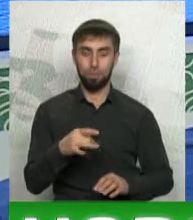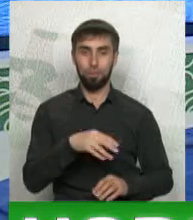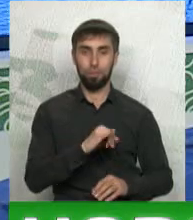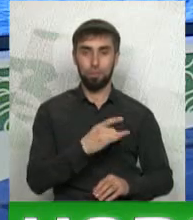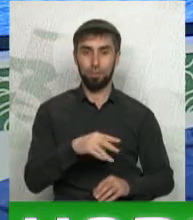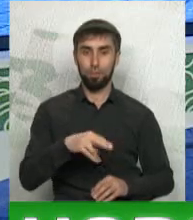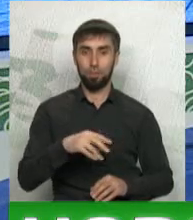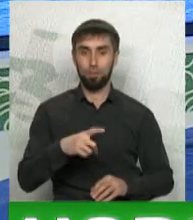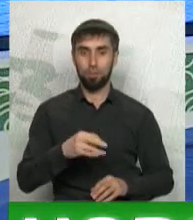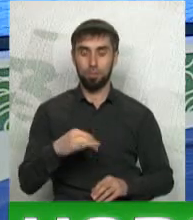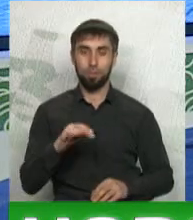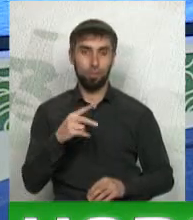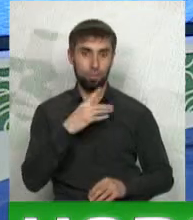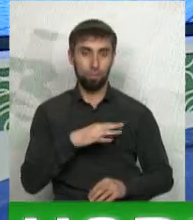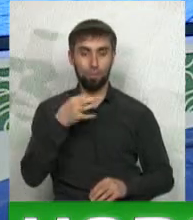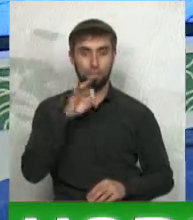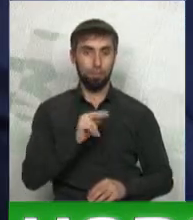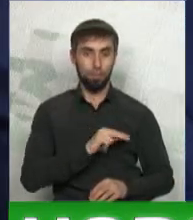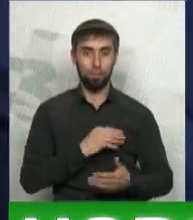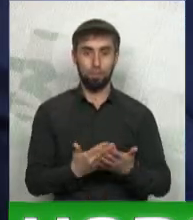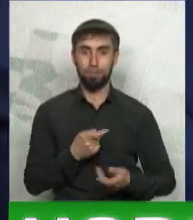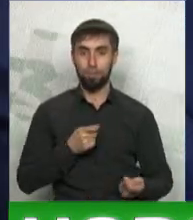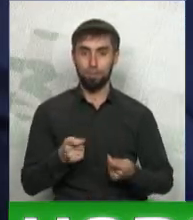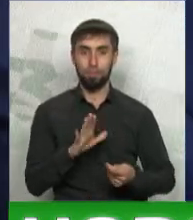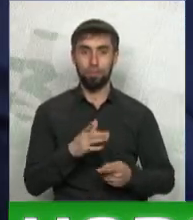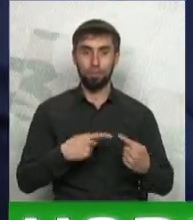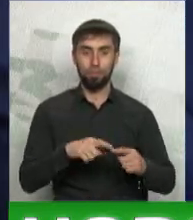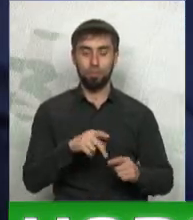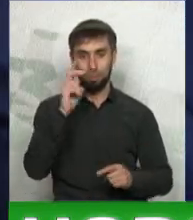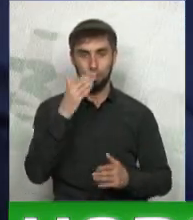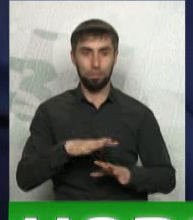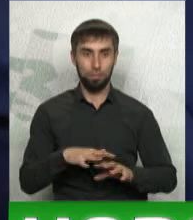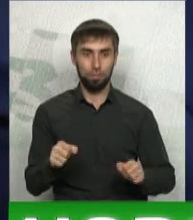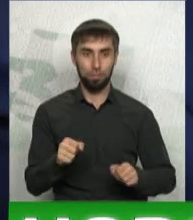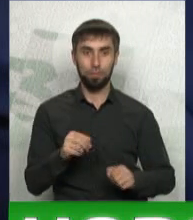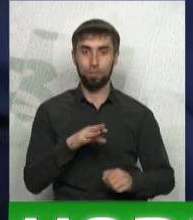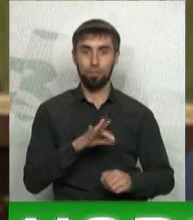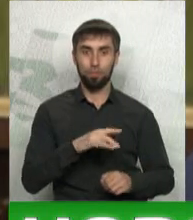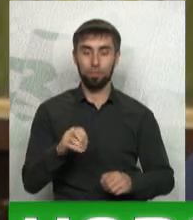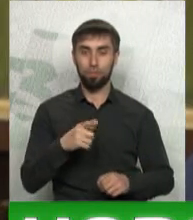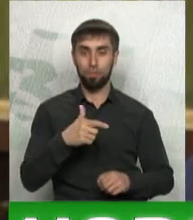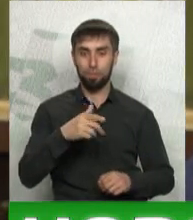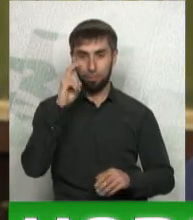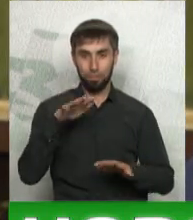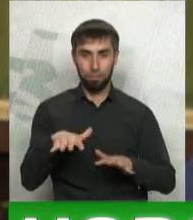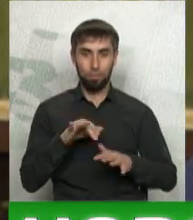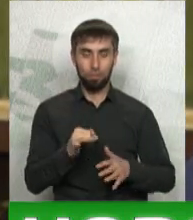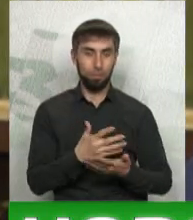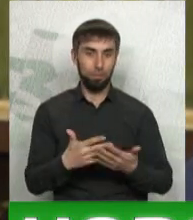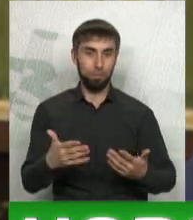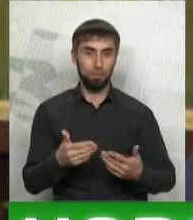пахомов ски он отметил опыт работы нового руководителя в органах государственной власти в том числе госдуме и ряда коммерческих